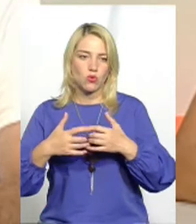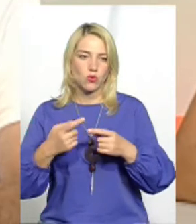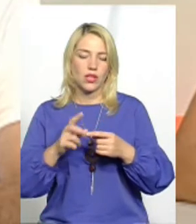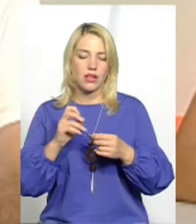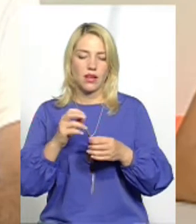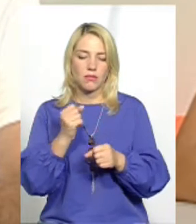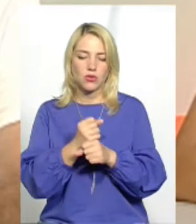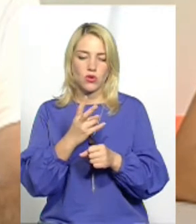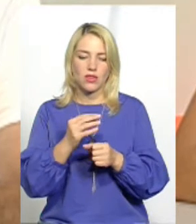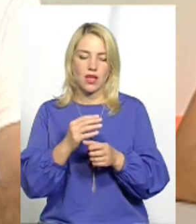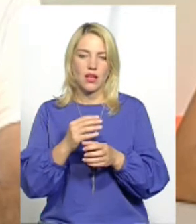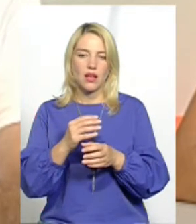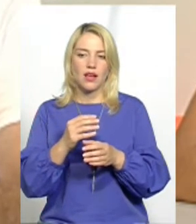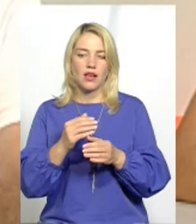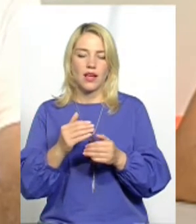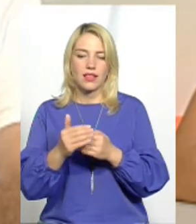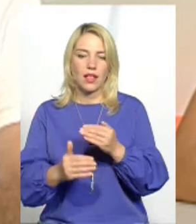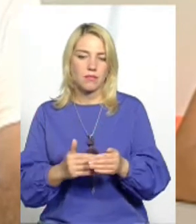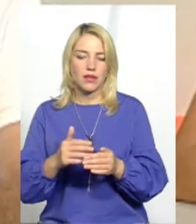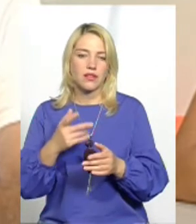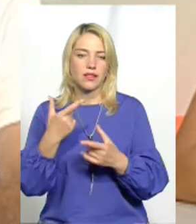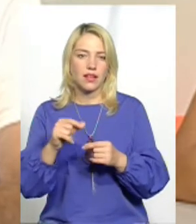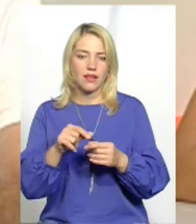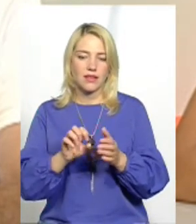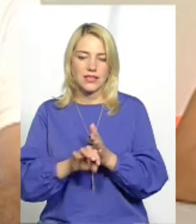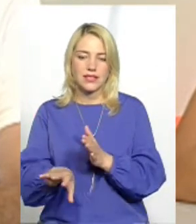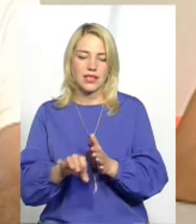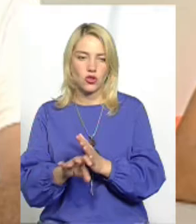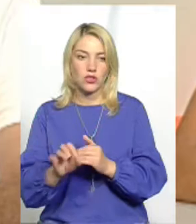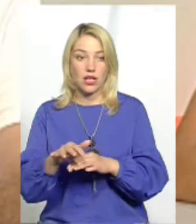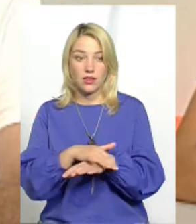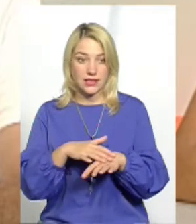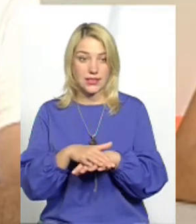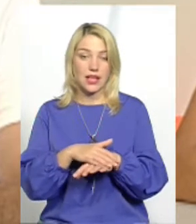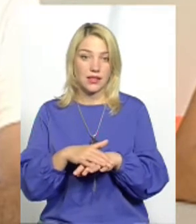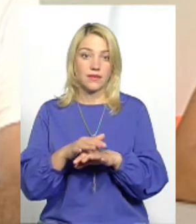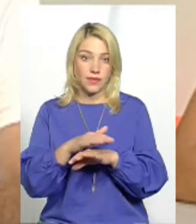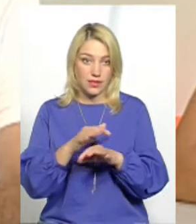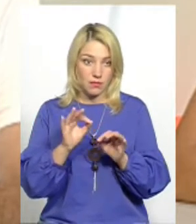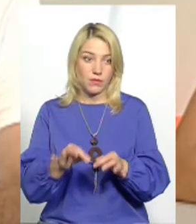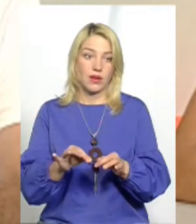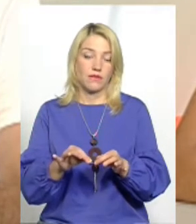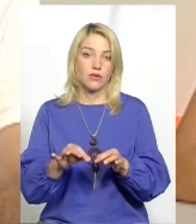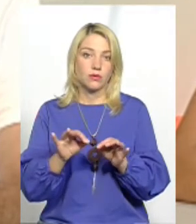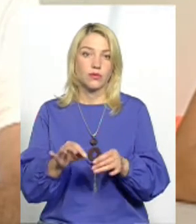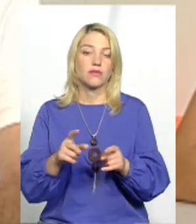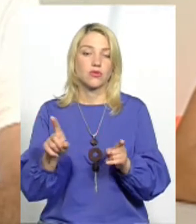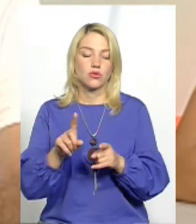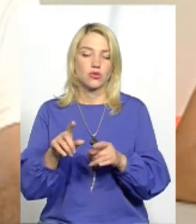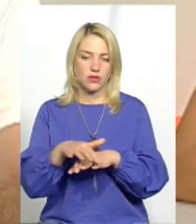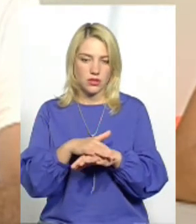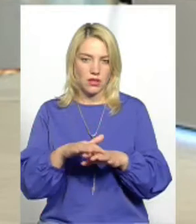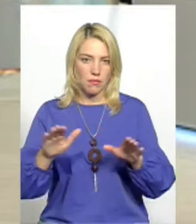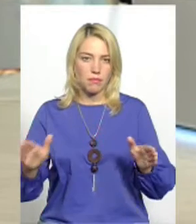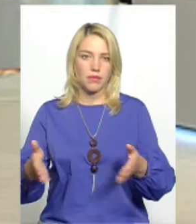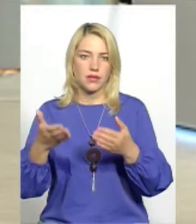скиду на річку там, чи викиду в атмосферу. А населення в принципі, правильну позицію займає через те, що населення піднімає